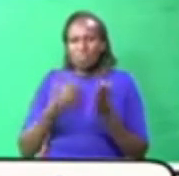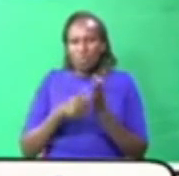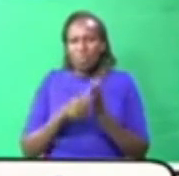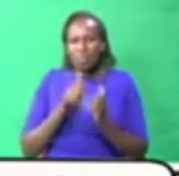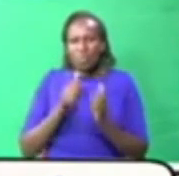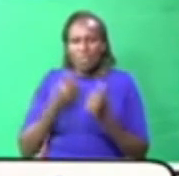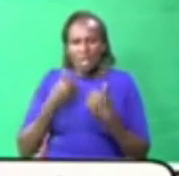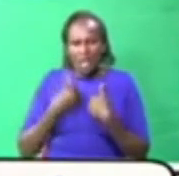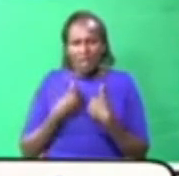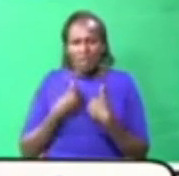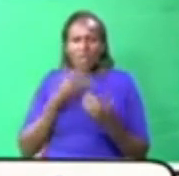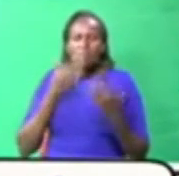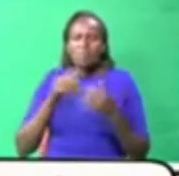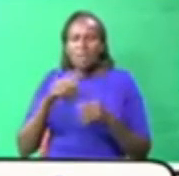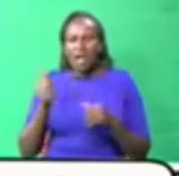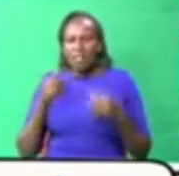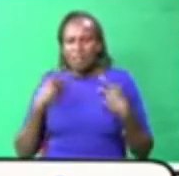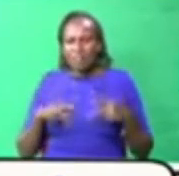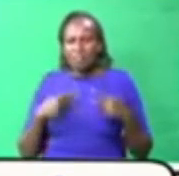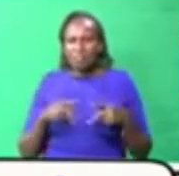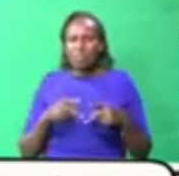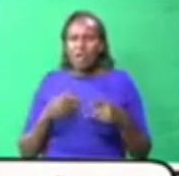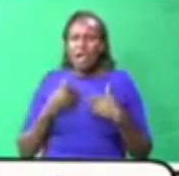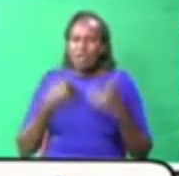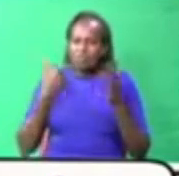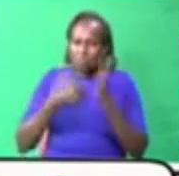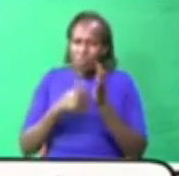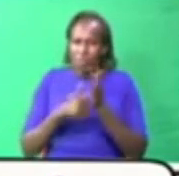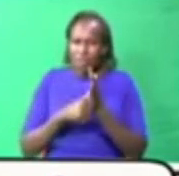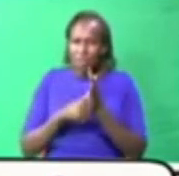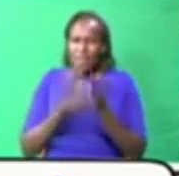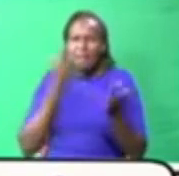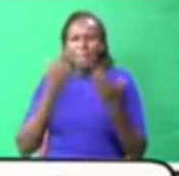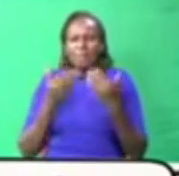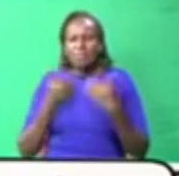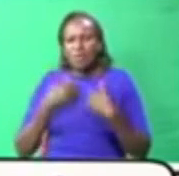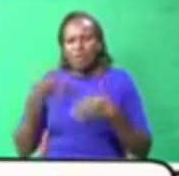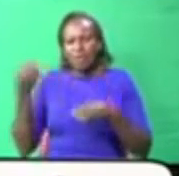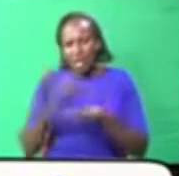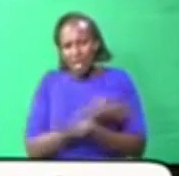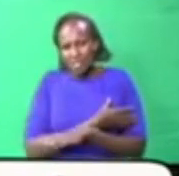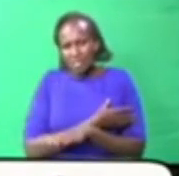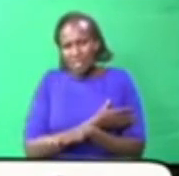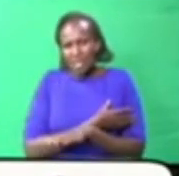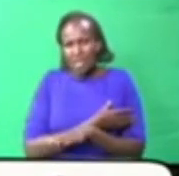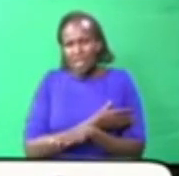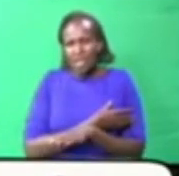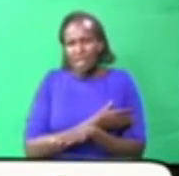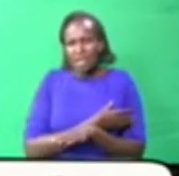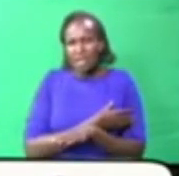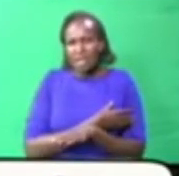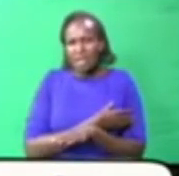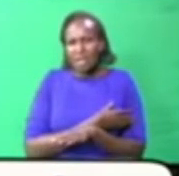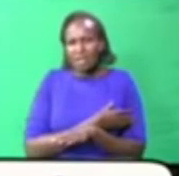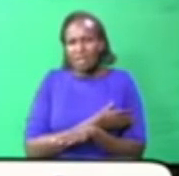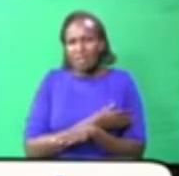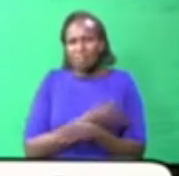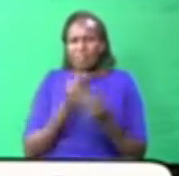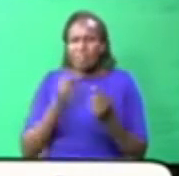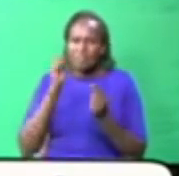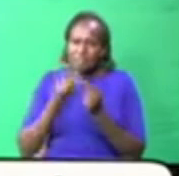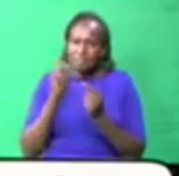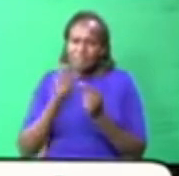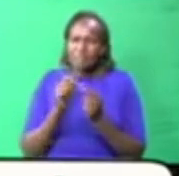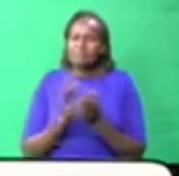uko na shida hata ya msukumo wa damu. Wengine uko na cancer. Have this, like two very interesting testimonies sifanyika